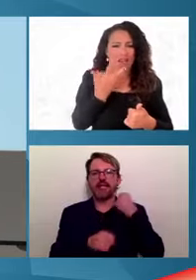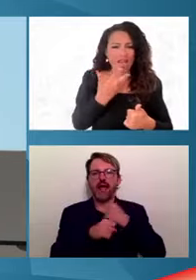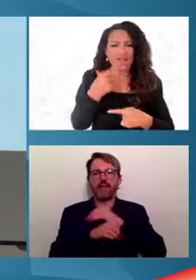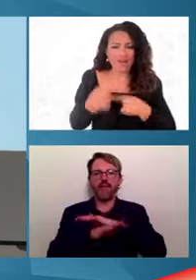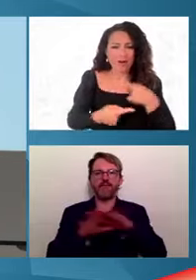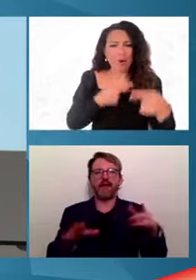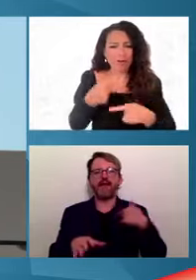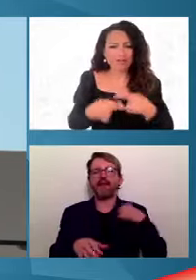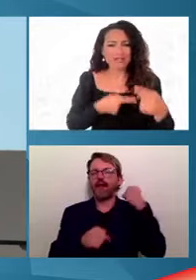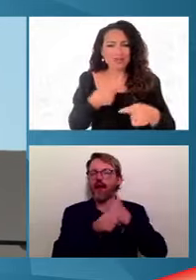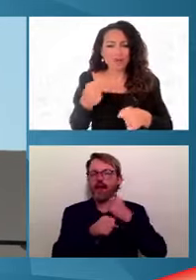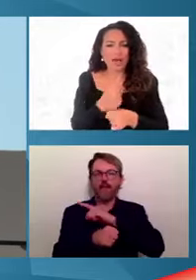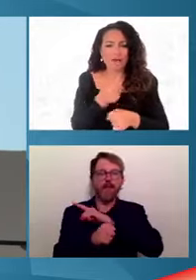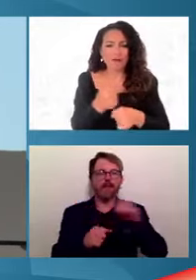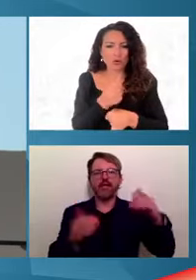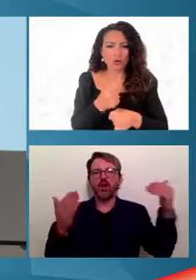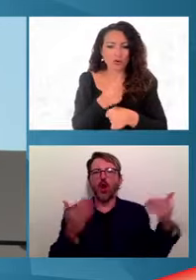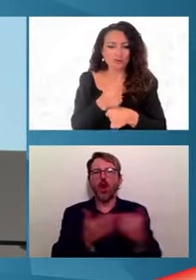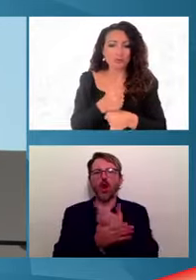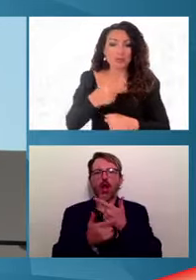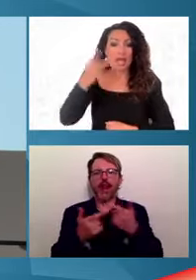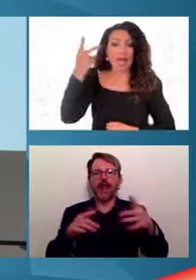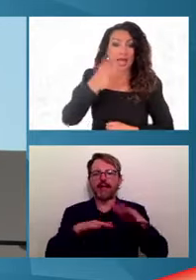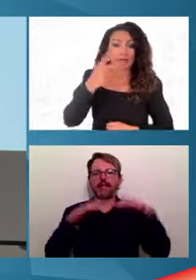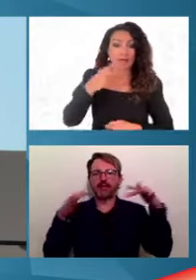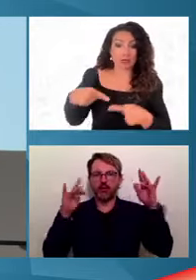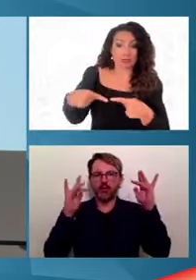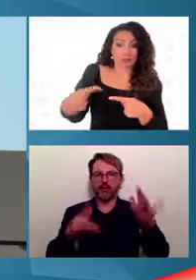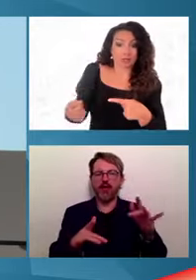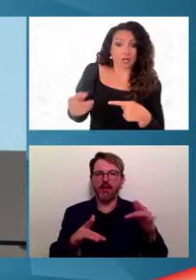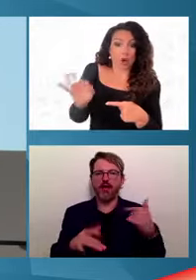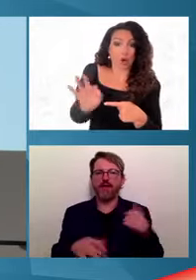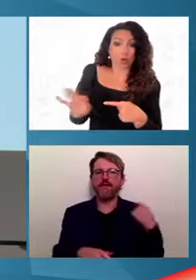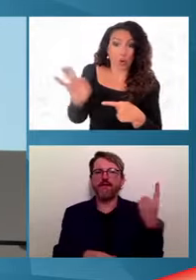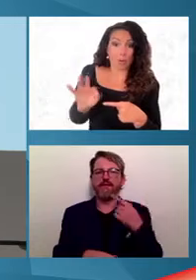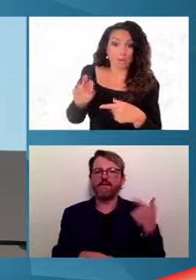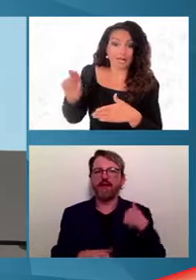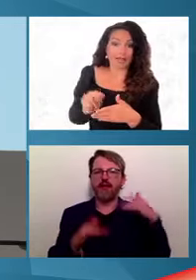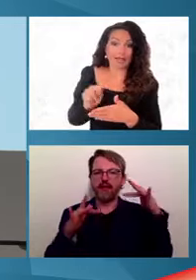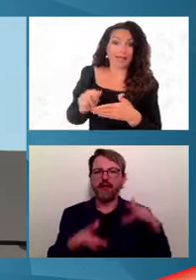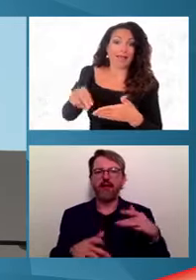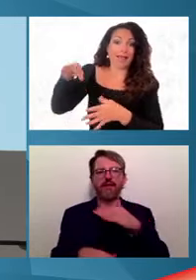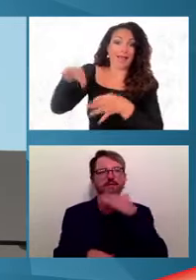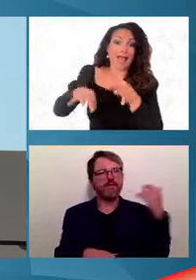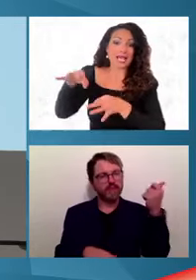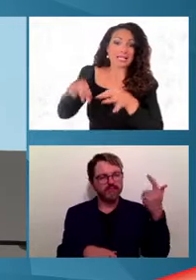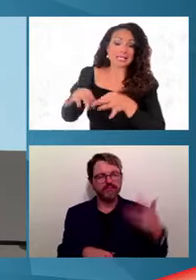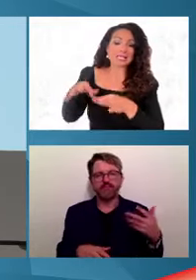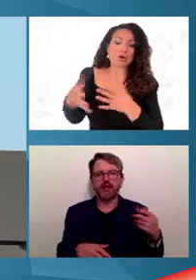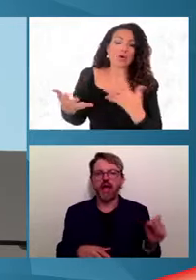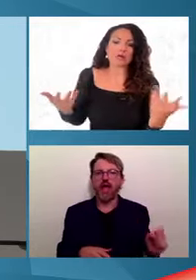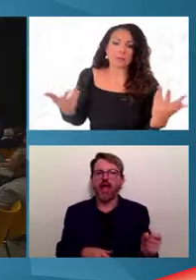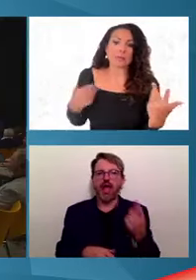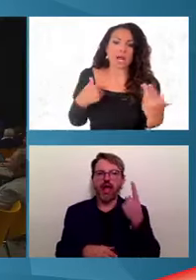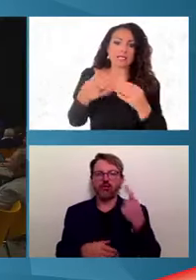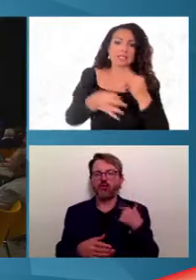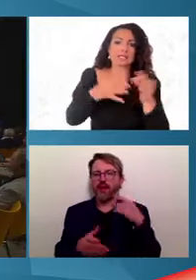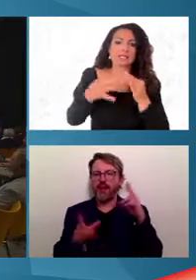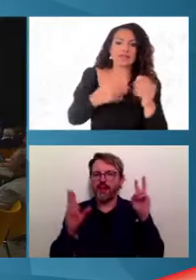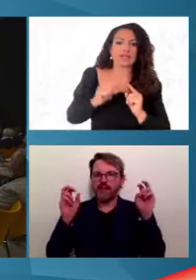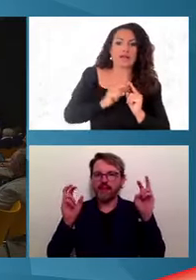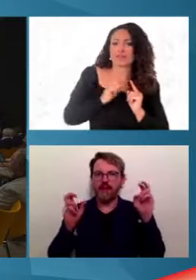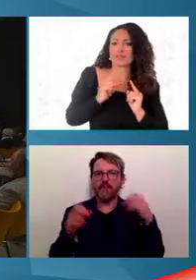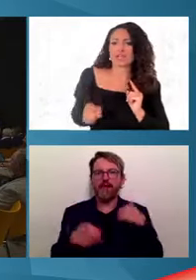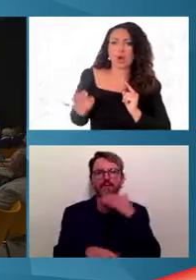die neue Landesregierung gebildet ist und steht. Wir haben jede Menge Dinge, die aktuell auch noch zu